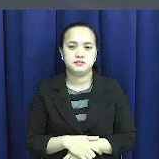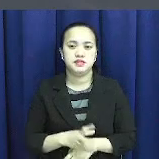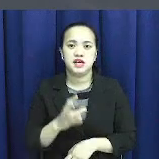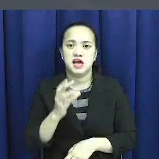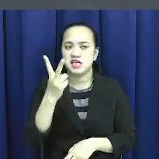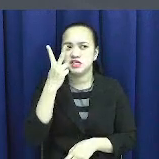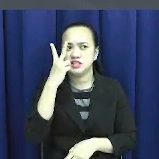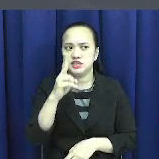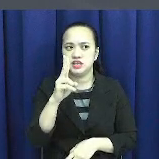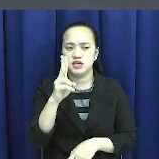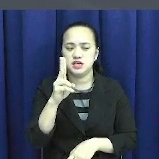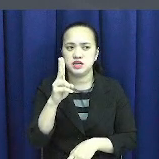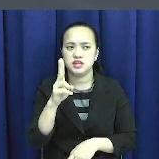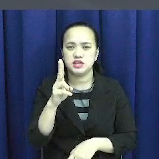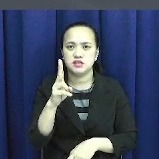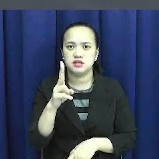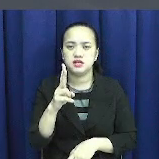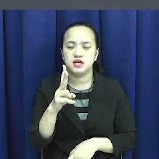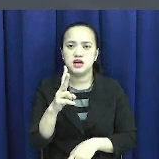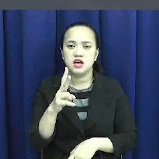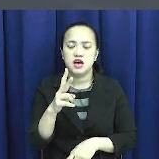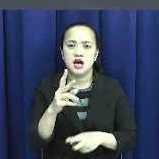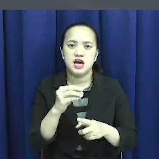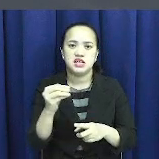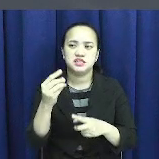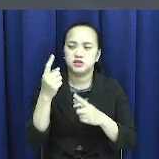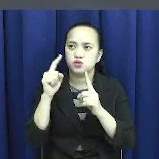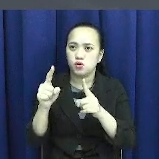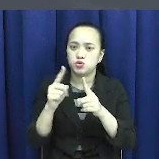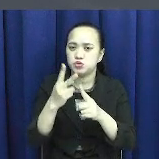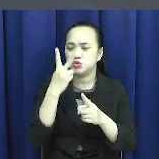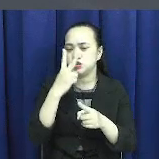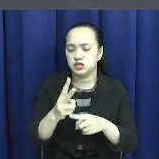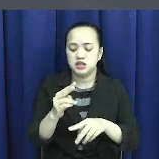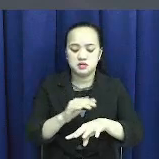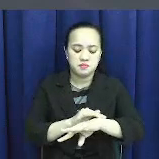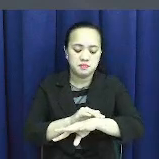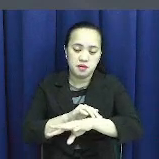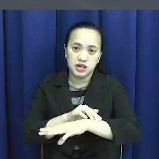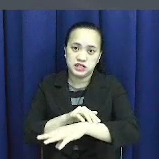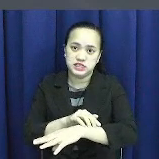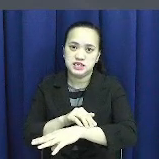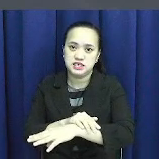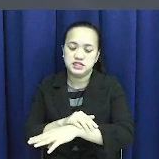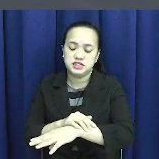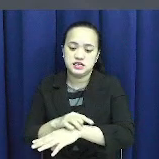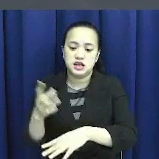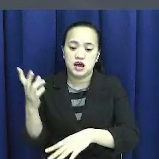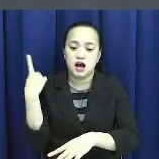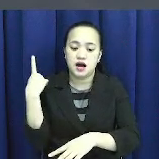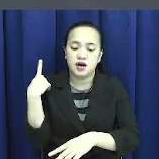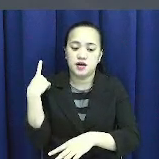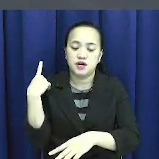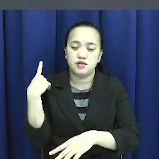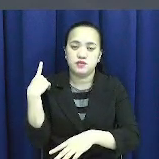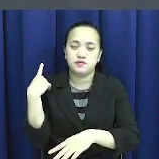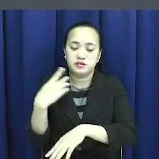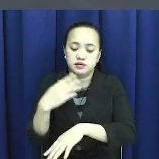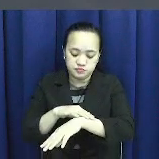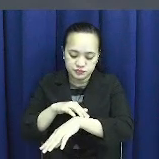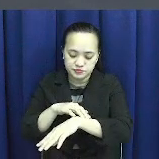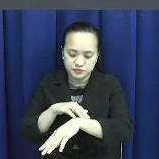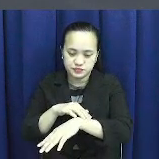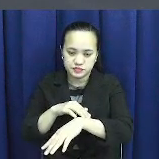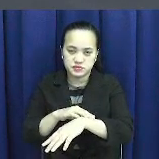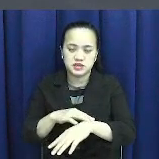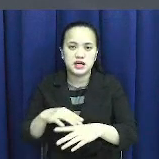po sa priest yung kanyang skin, yung kanyang balat. At ayon po sa description ng Biblia, kapag napatunayan